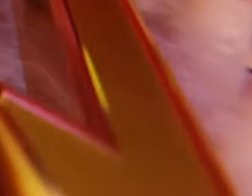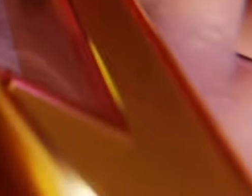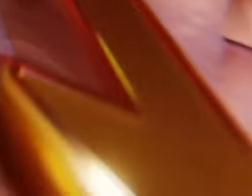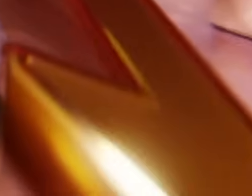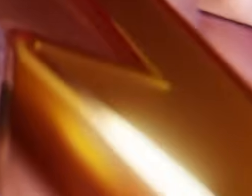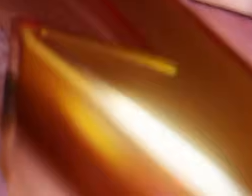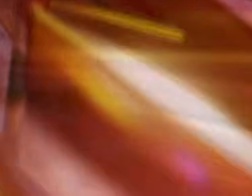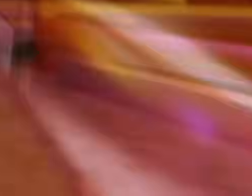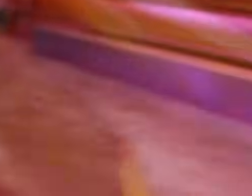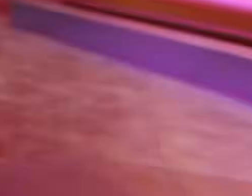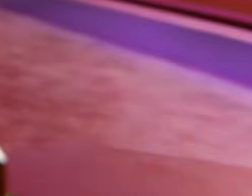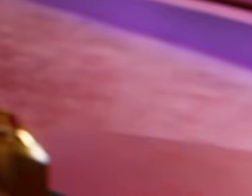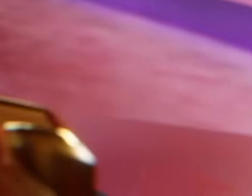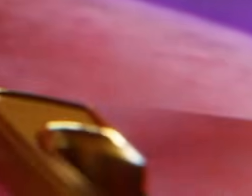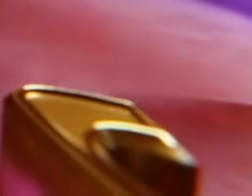يَا